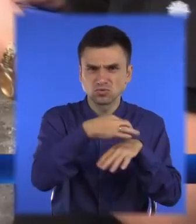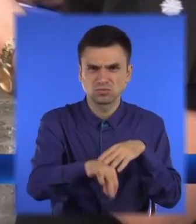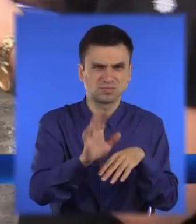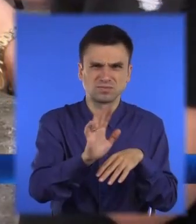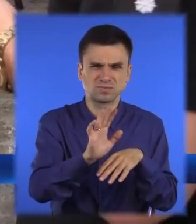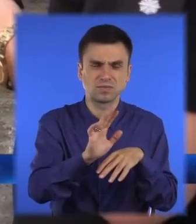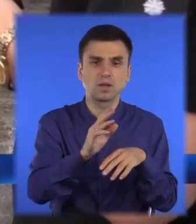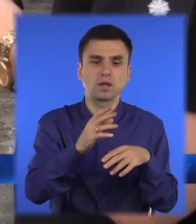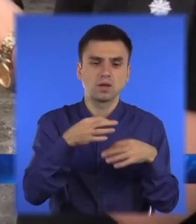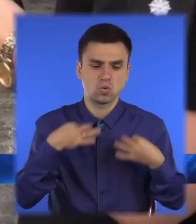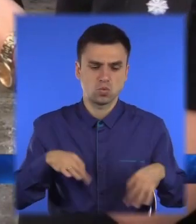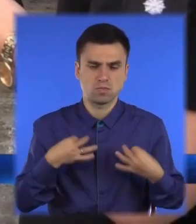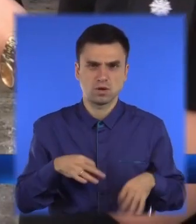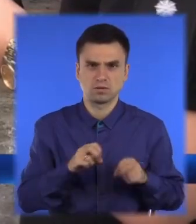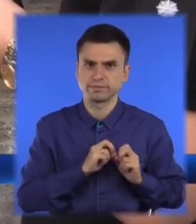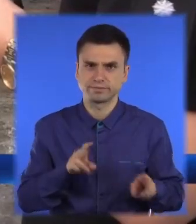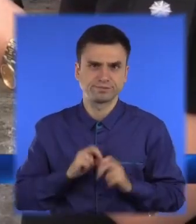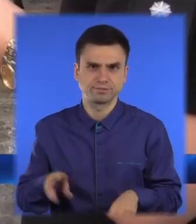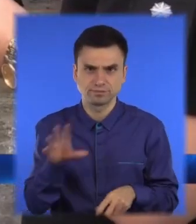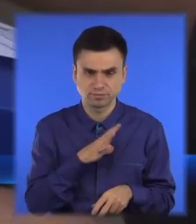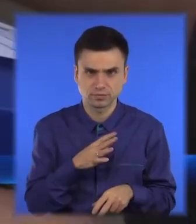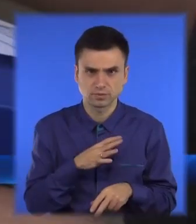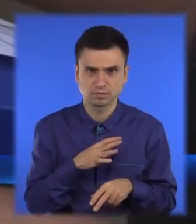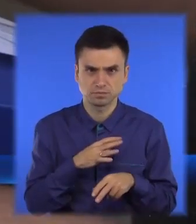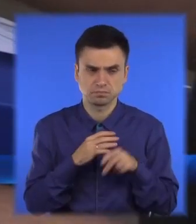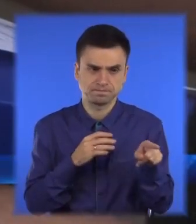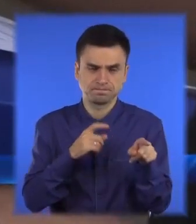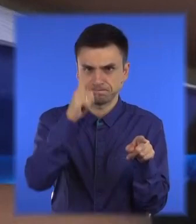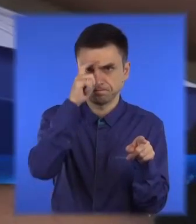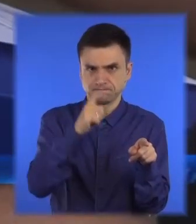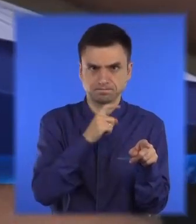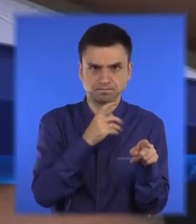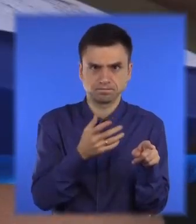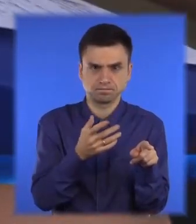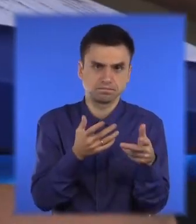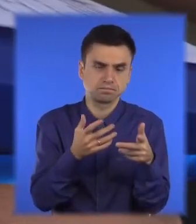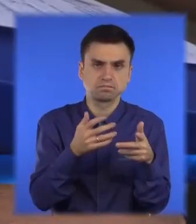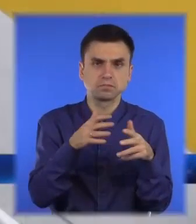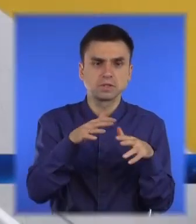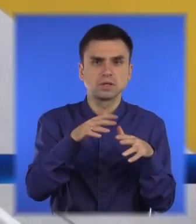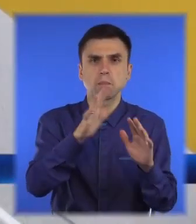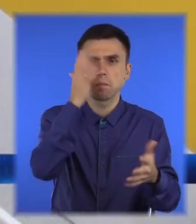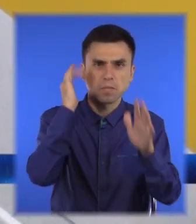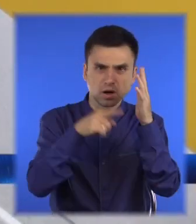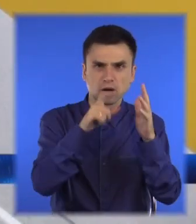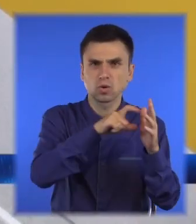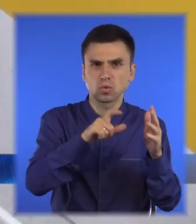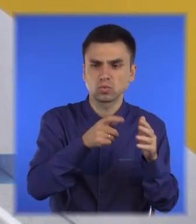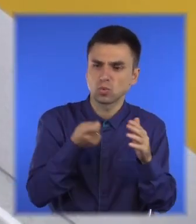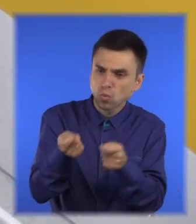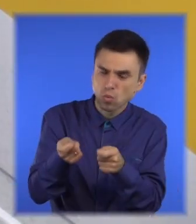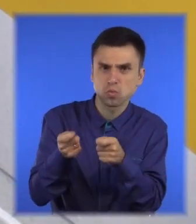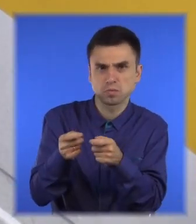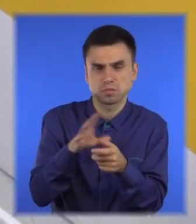Студент припустив, що псів підкормлюють відвідувачі парку. Тож, аби розібратися в усіх обставинах, на місце